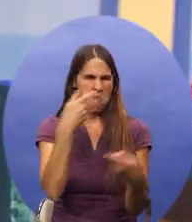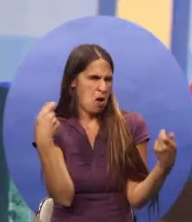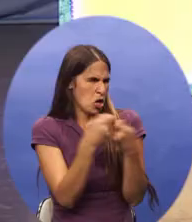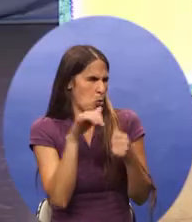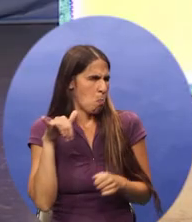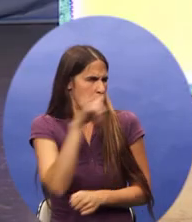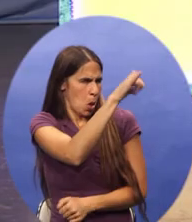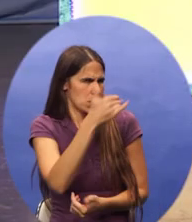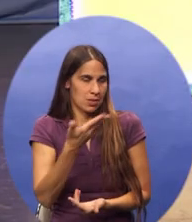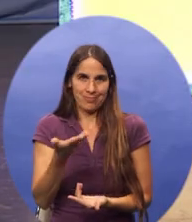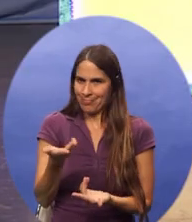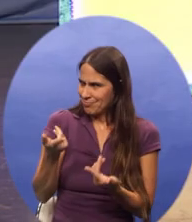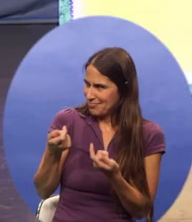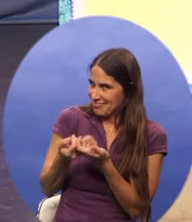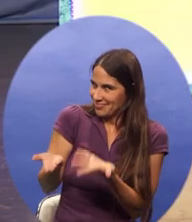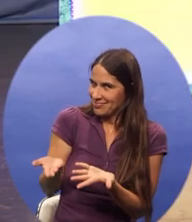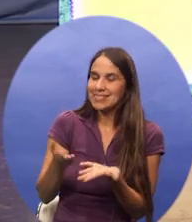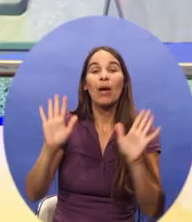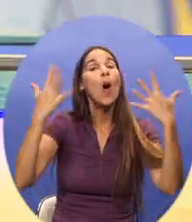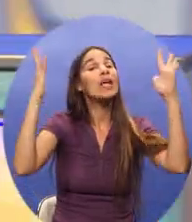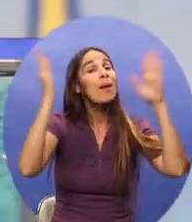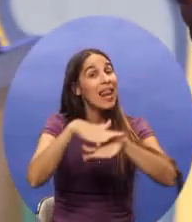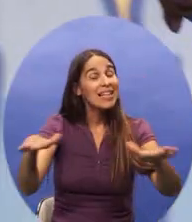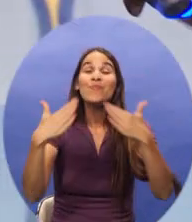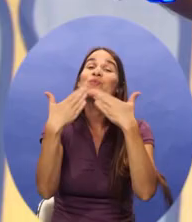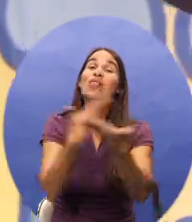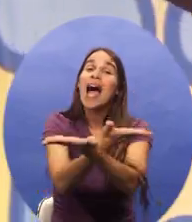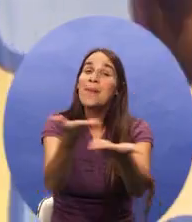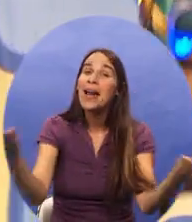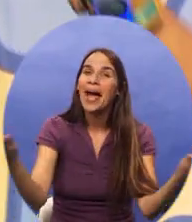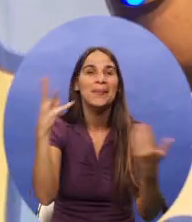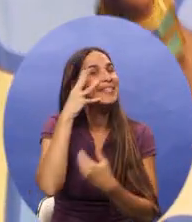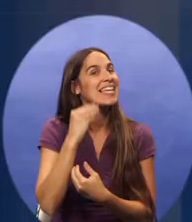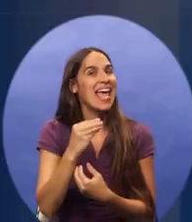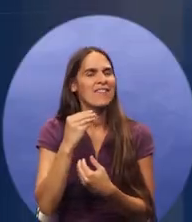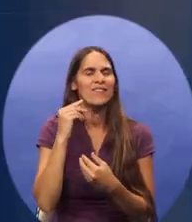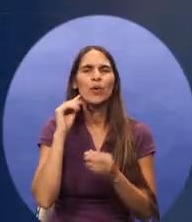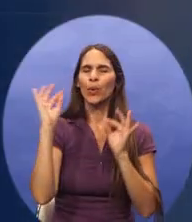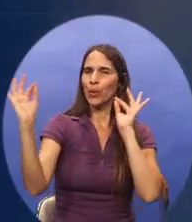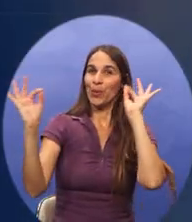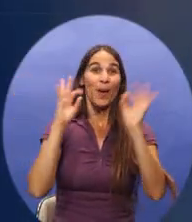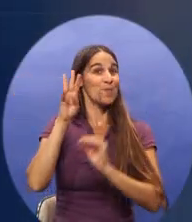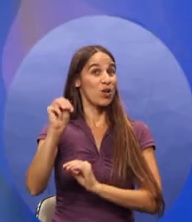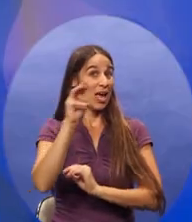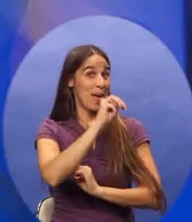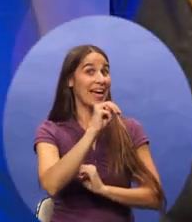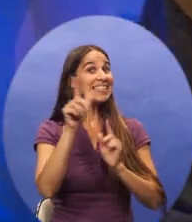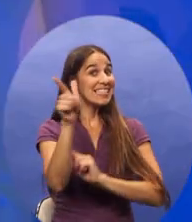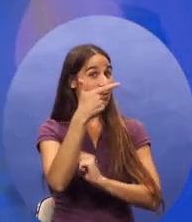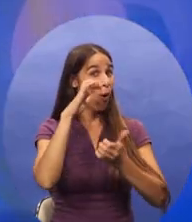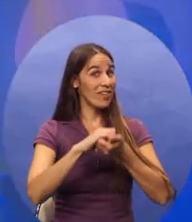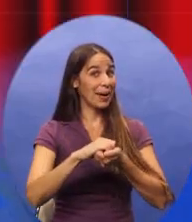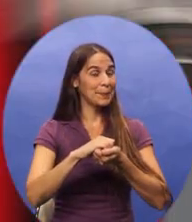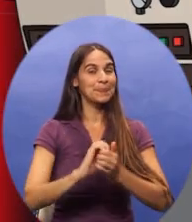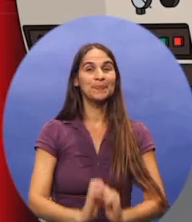קשור מטוס? מה זה מה קשור? מחיאות כפיים לילדים! תודה רבה לכם! איזה כיף! משה ומאיר, צלמו את